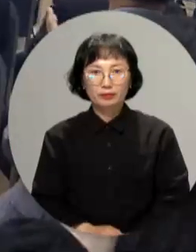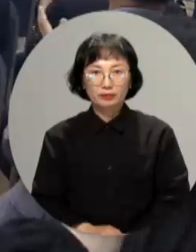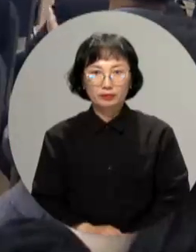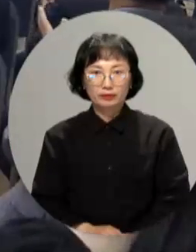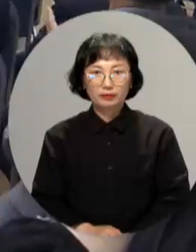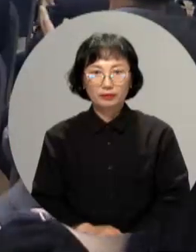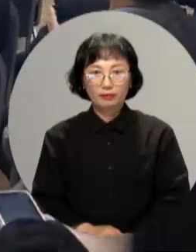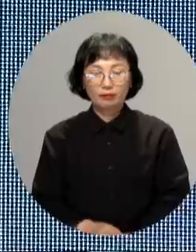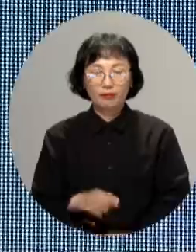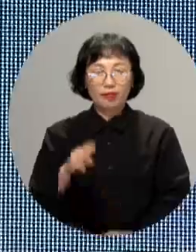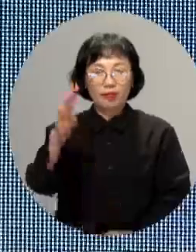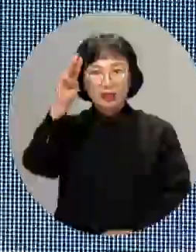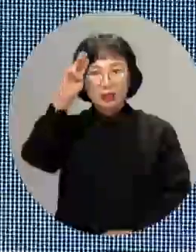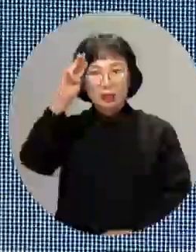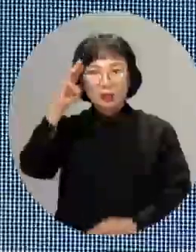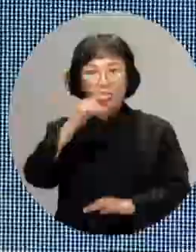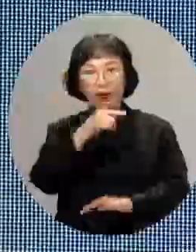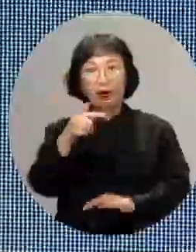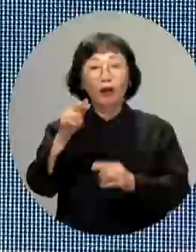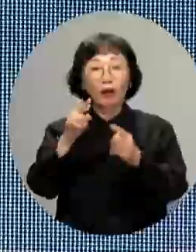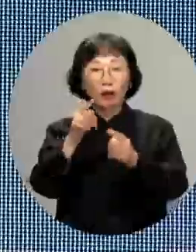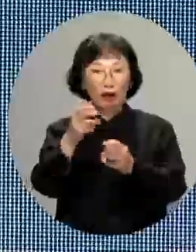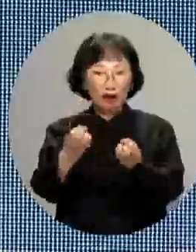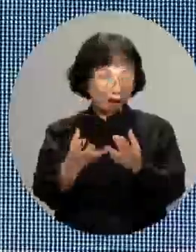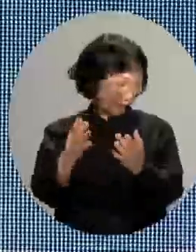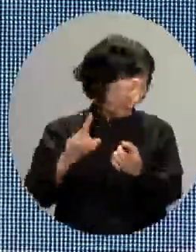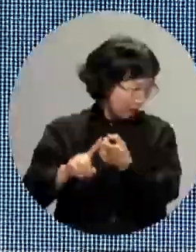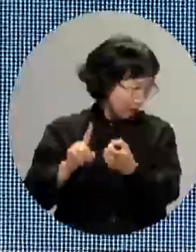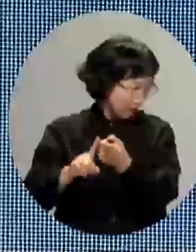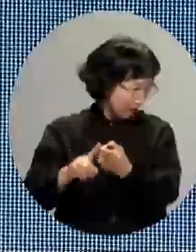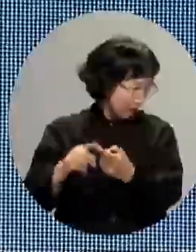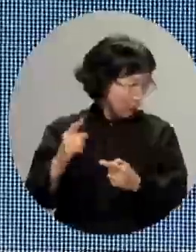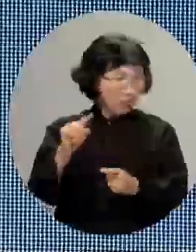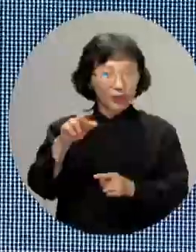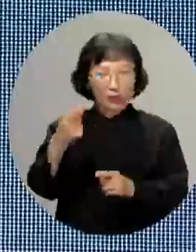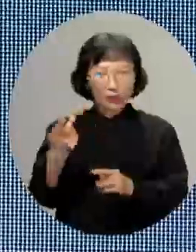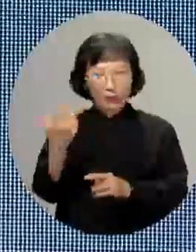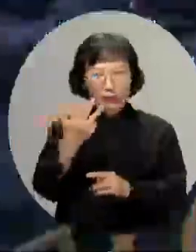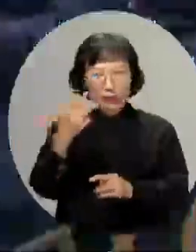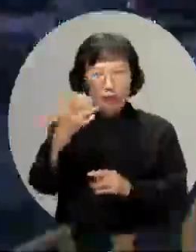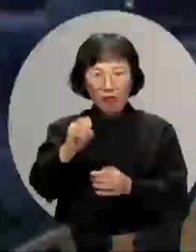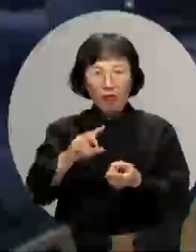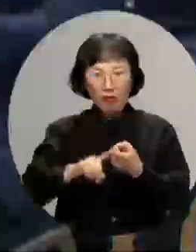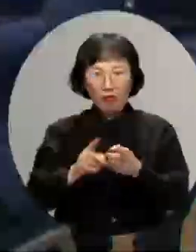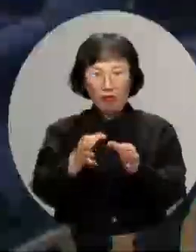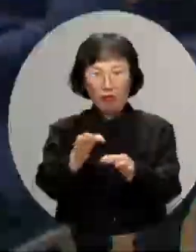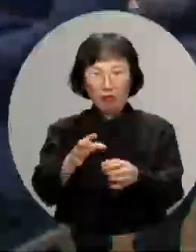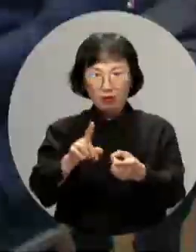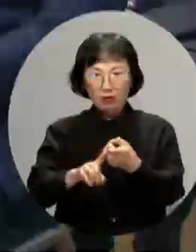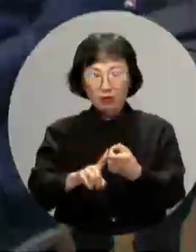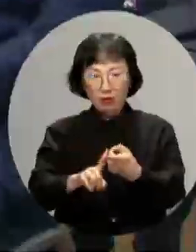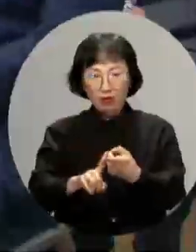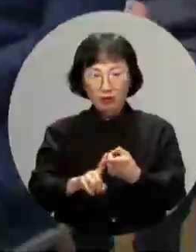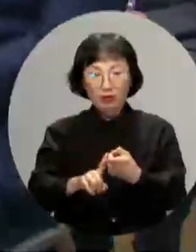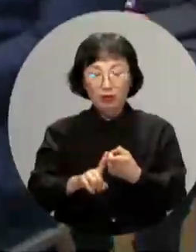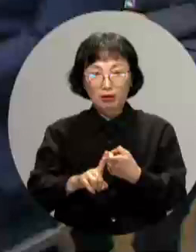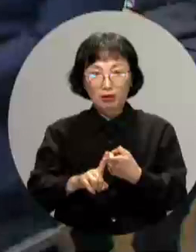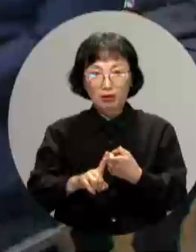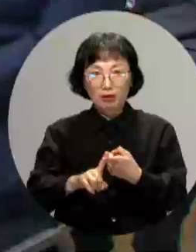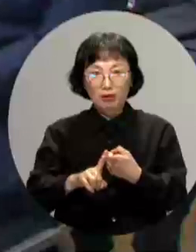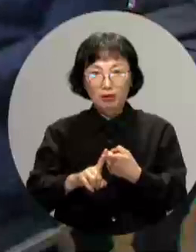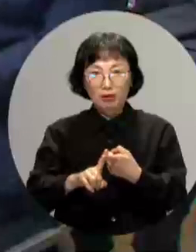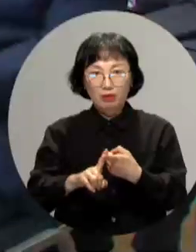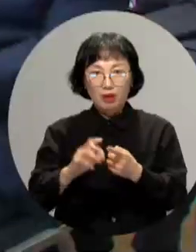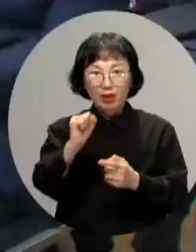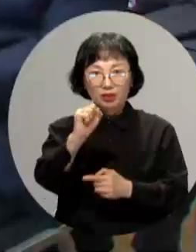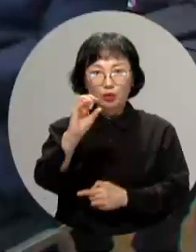잼버리 대형식 직전 새만금에서 열린 2차 전지 기업에 1조 8천억 대 투자 협약식. 윤석열 대통령은 속도감 있는 SOC